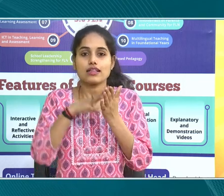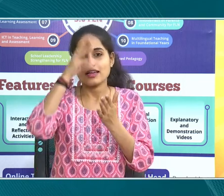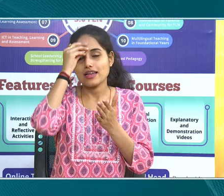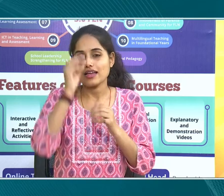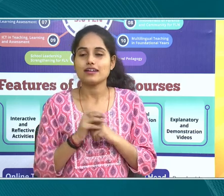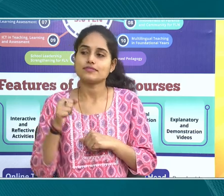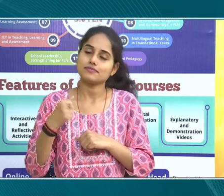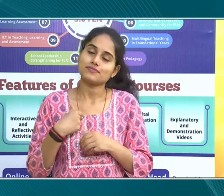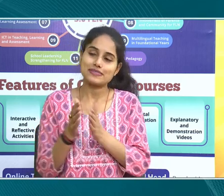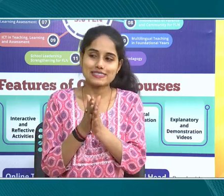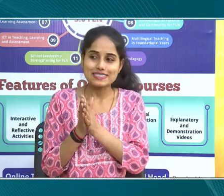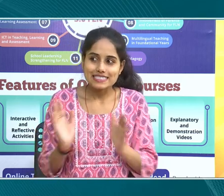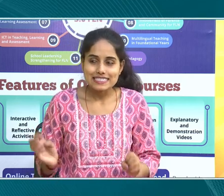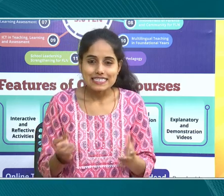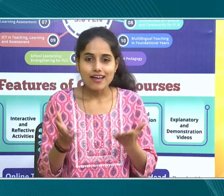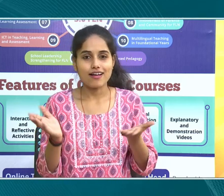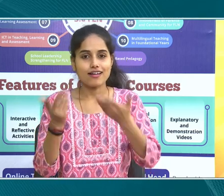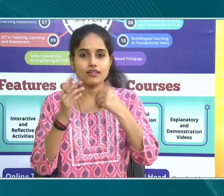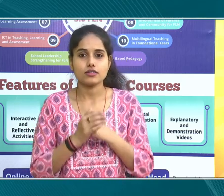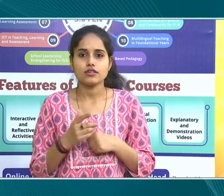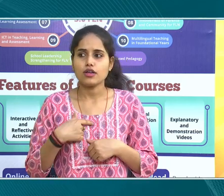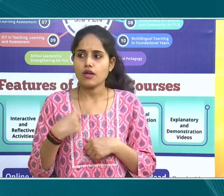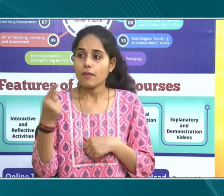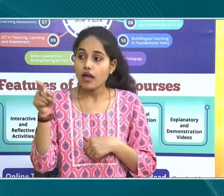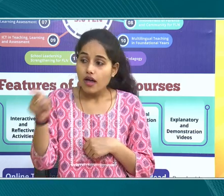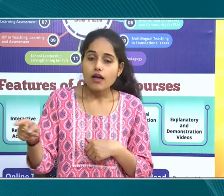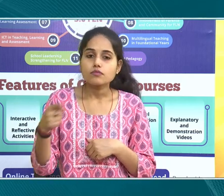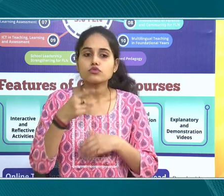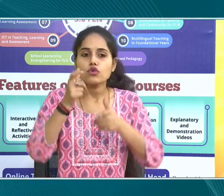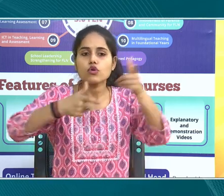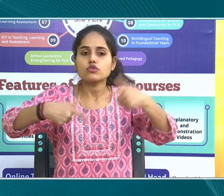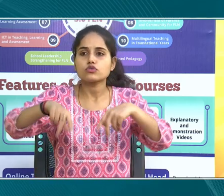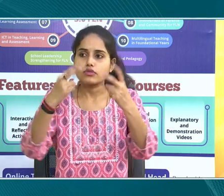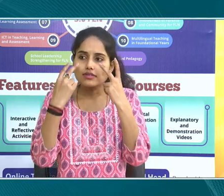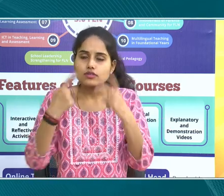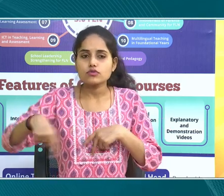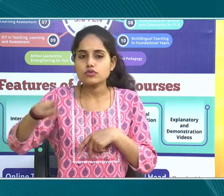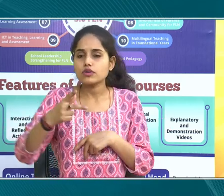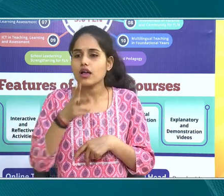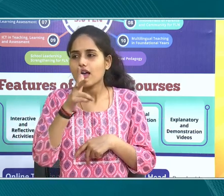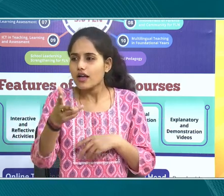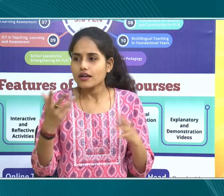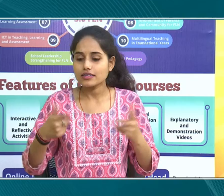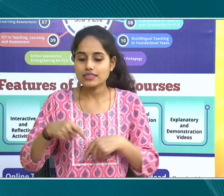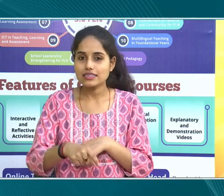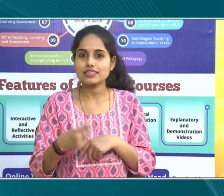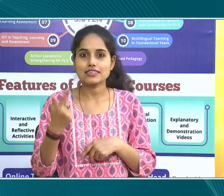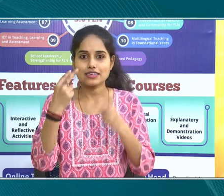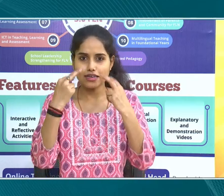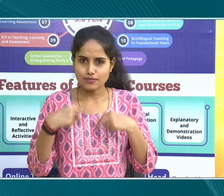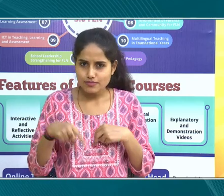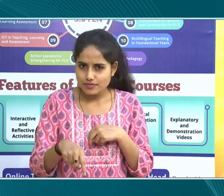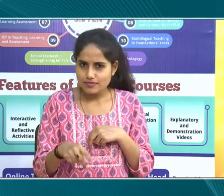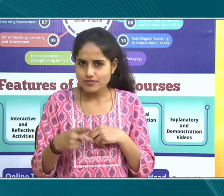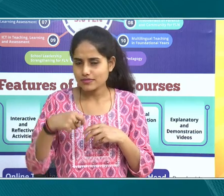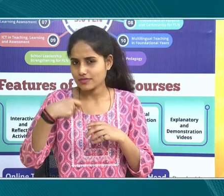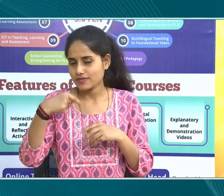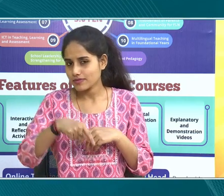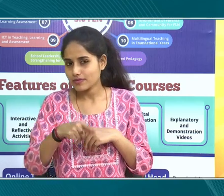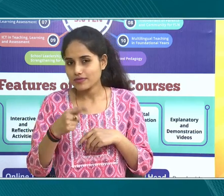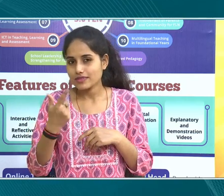मैं आपसे एक अपने लर्नर्स से और आपसे ये कहूंगी जब जब हमारा ये वो लेसन देख रहे हैं ये वीडियो